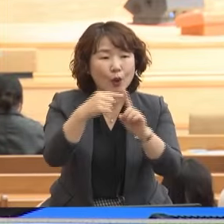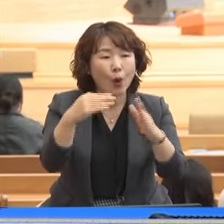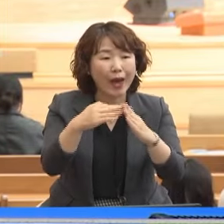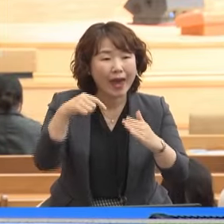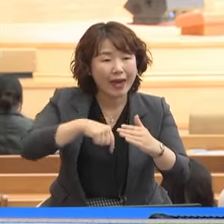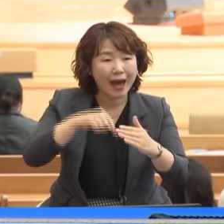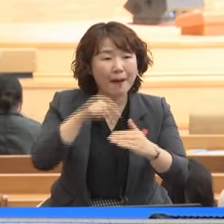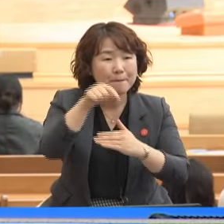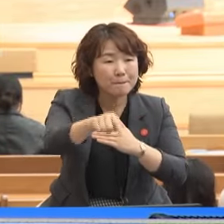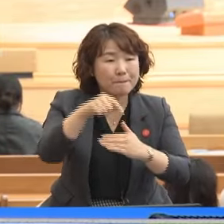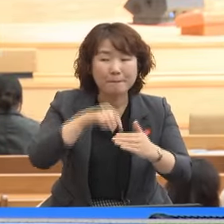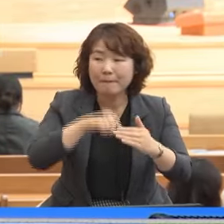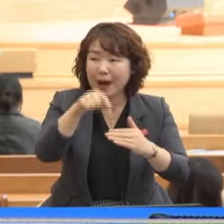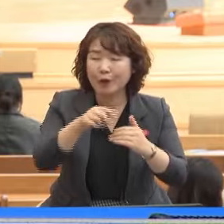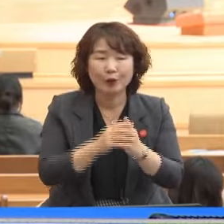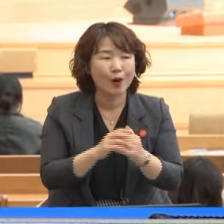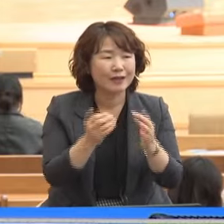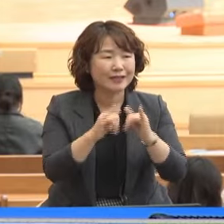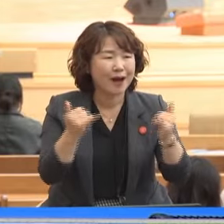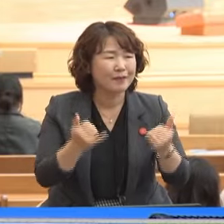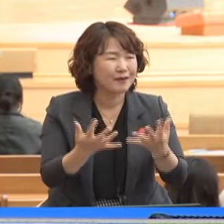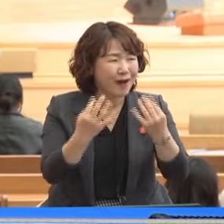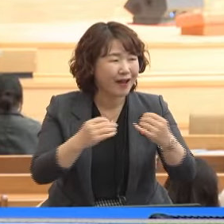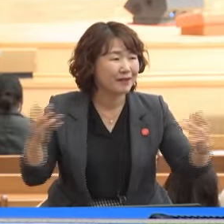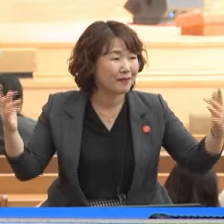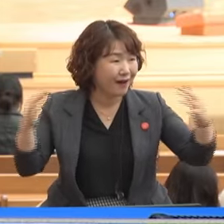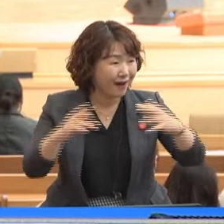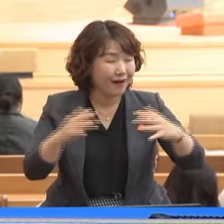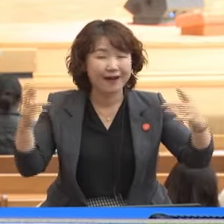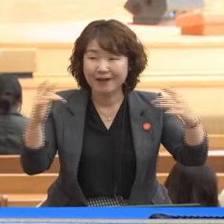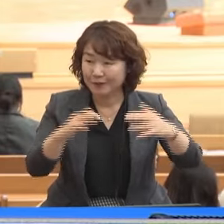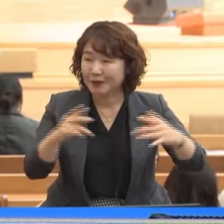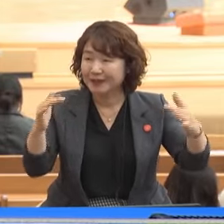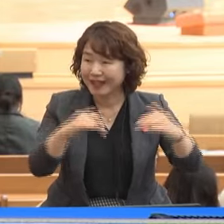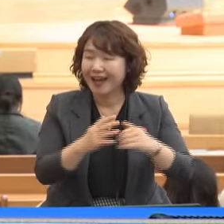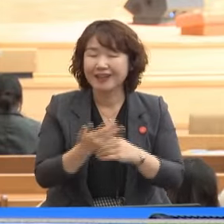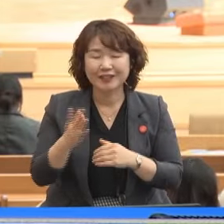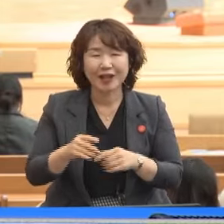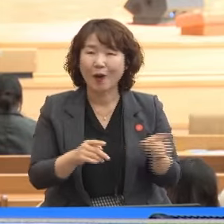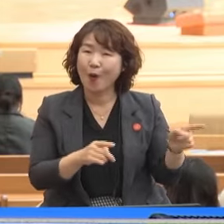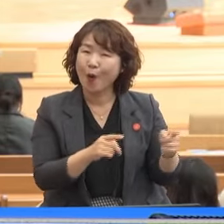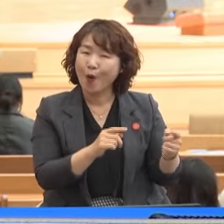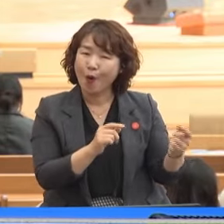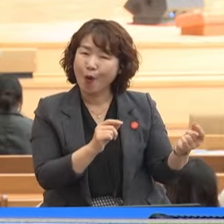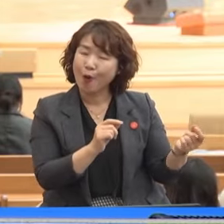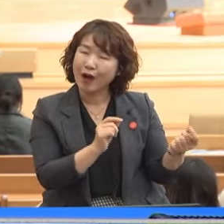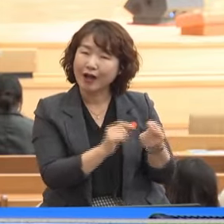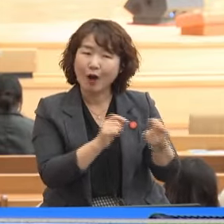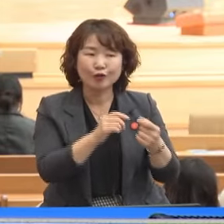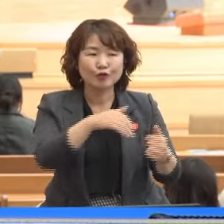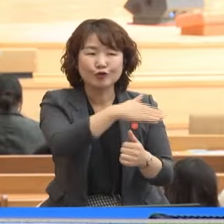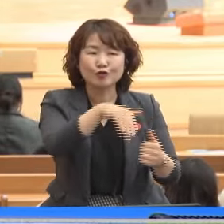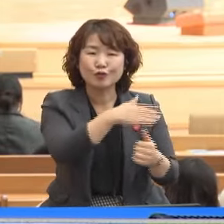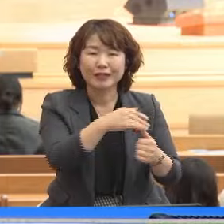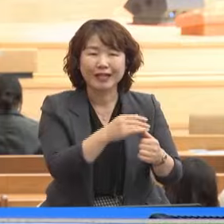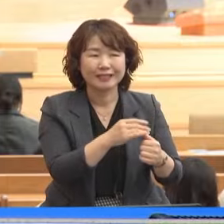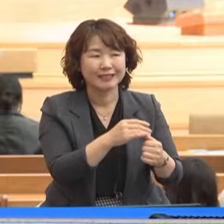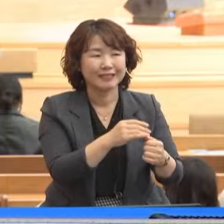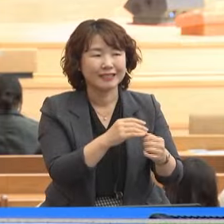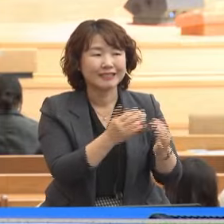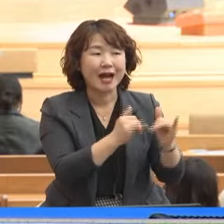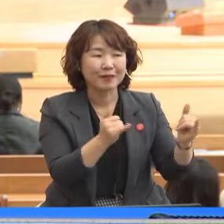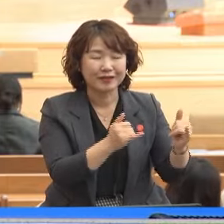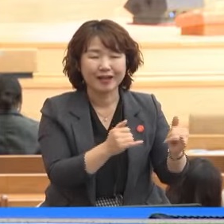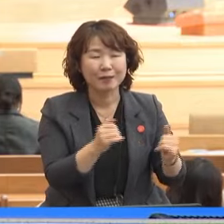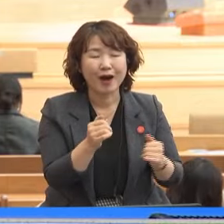막 가득 성도들이 모이잖아요. 그런데 동네 주민이 어떻게 본당에 들어왔는가 봐. 그러면서